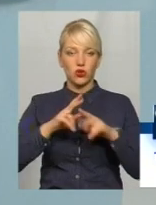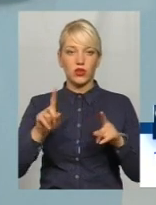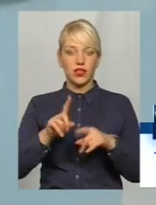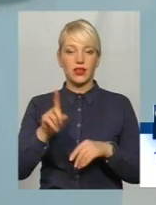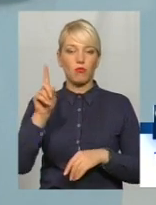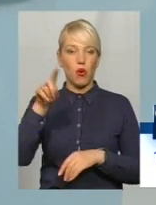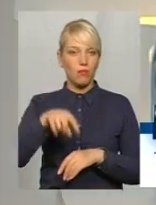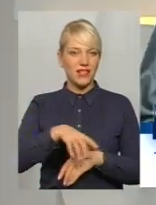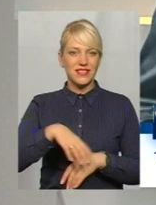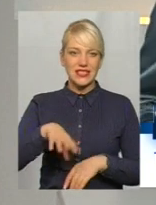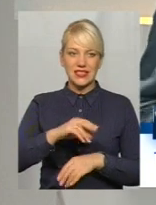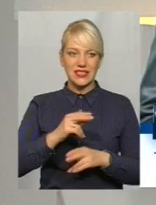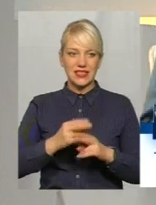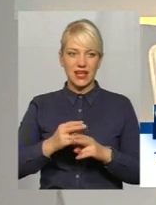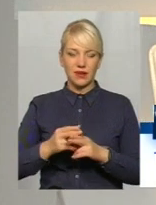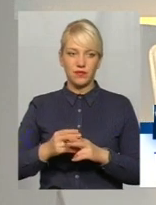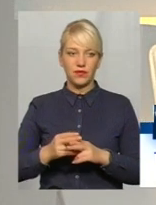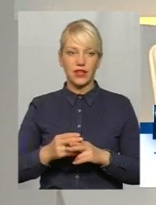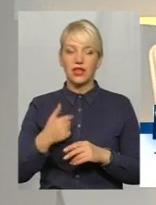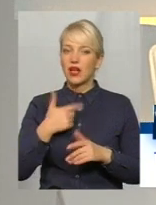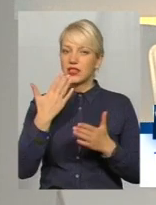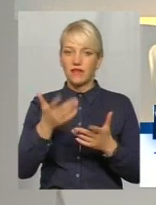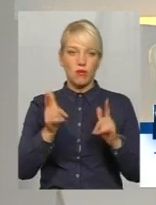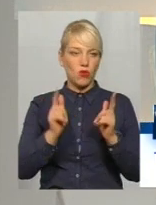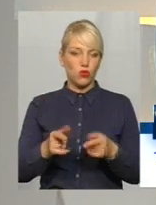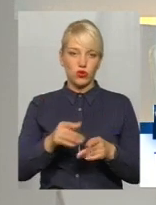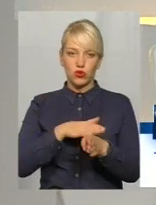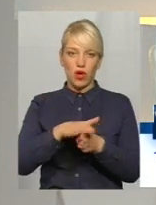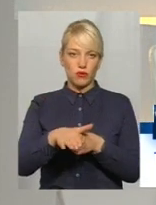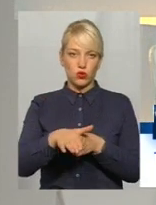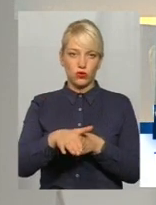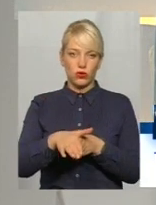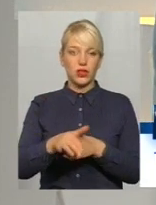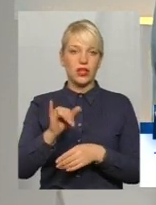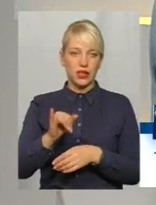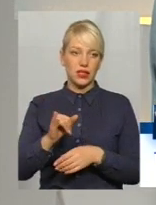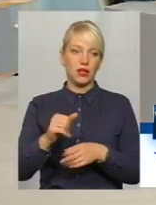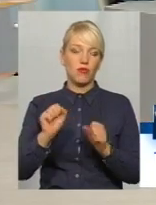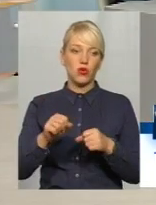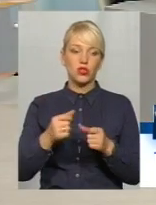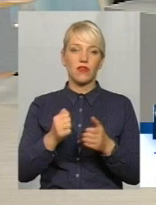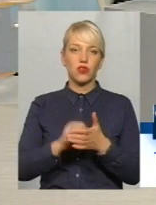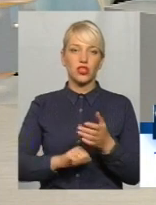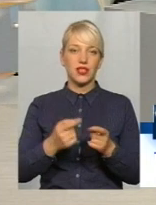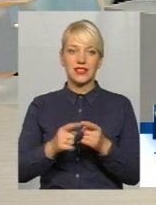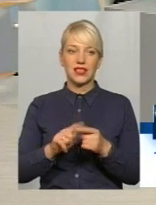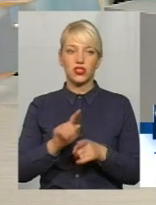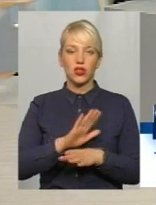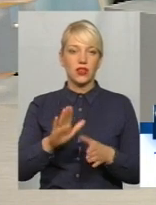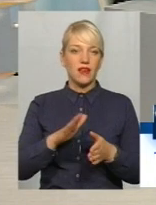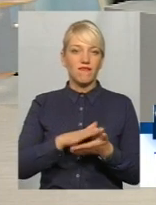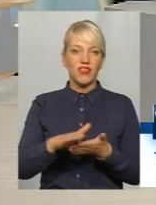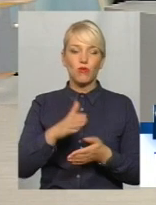все сьогодні мають місце в наших закладах. Я абсолютно з вами погоджуюся, Яна Петрівна, і, можливо, саме через те, що не відбулося